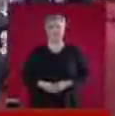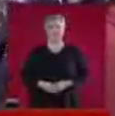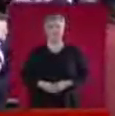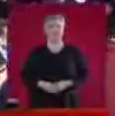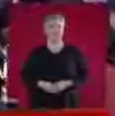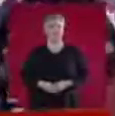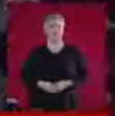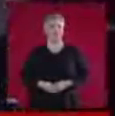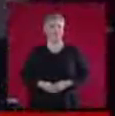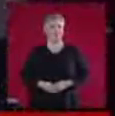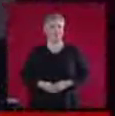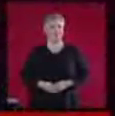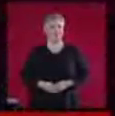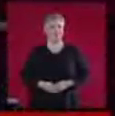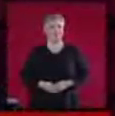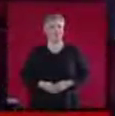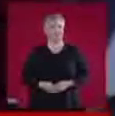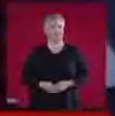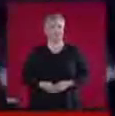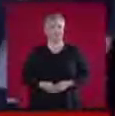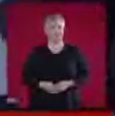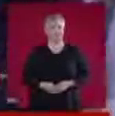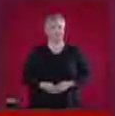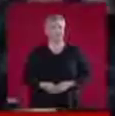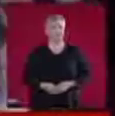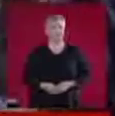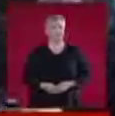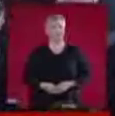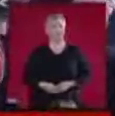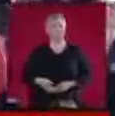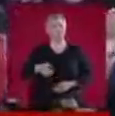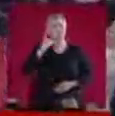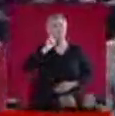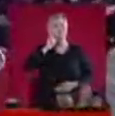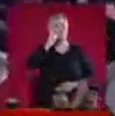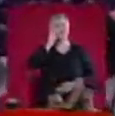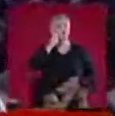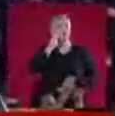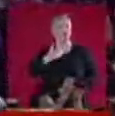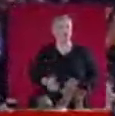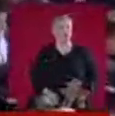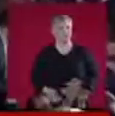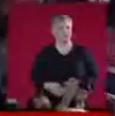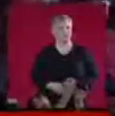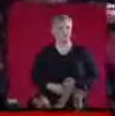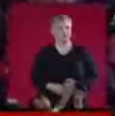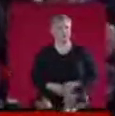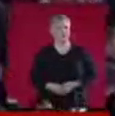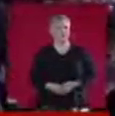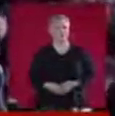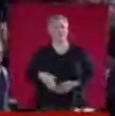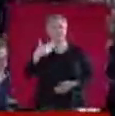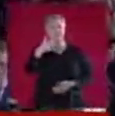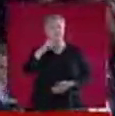έχω την αίσθηση φίλες και φίλοι προοδευτικοί και δημοκρατικοί